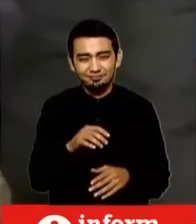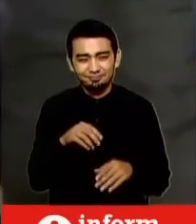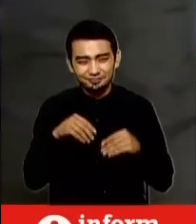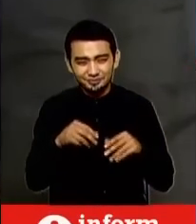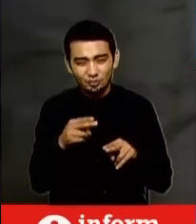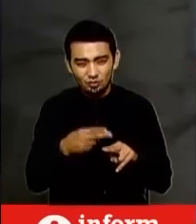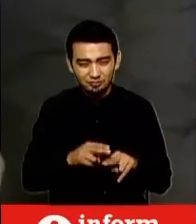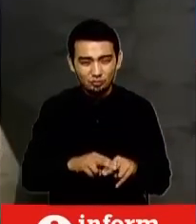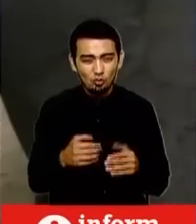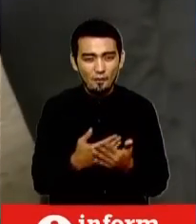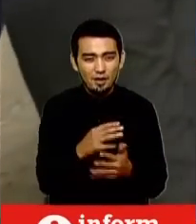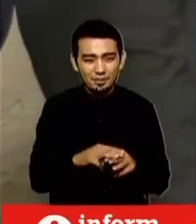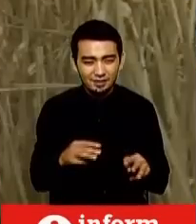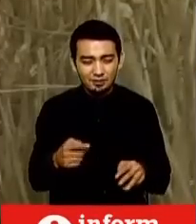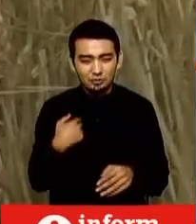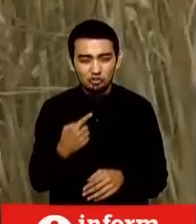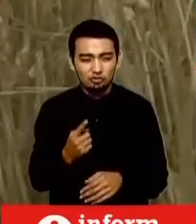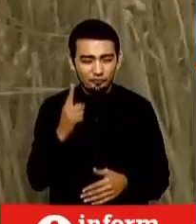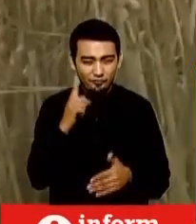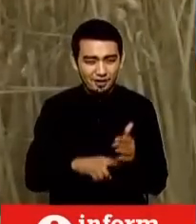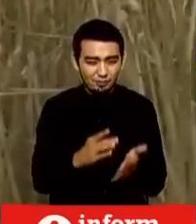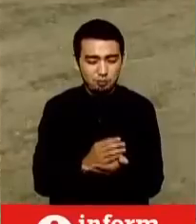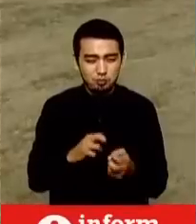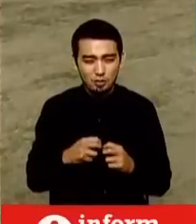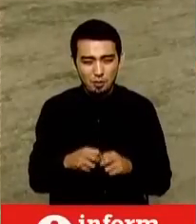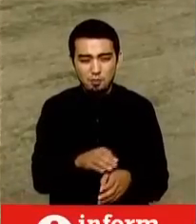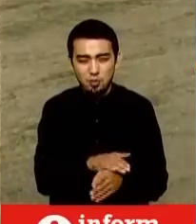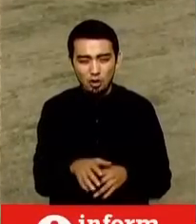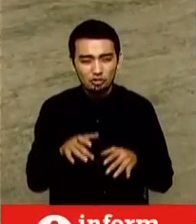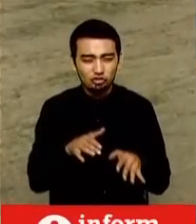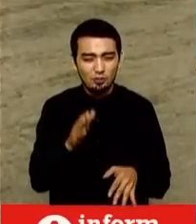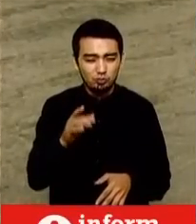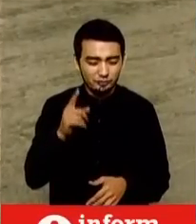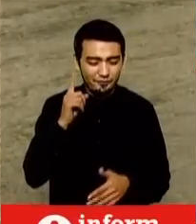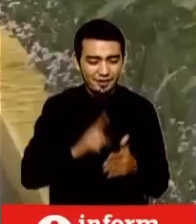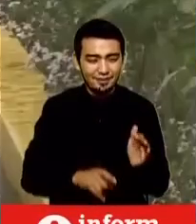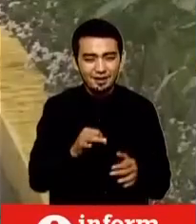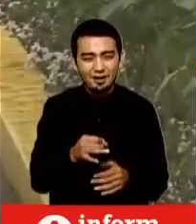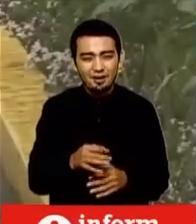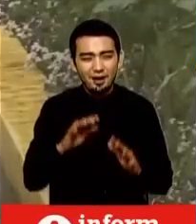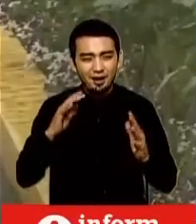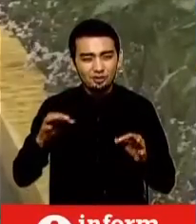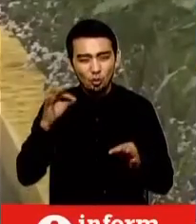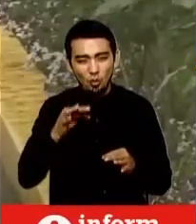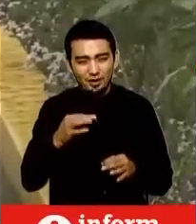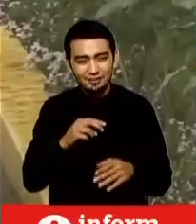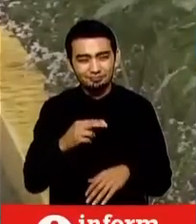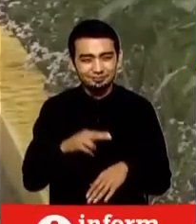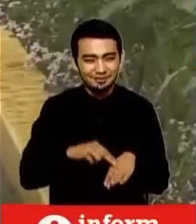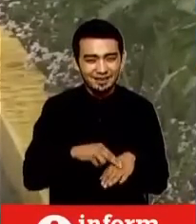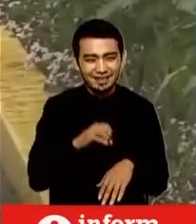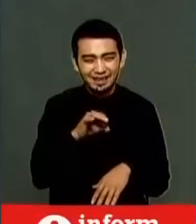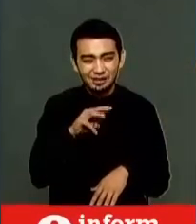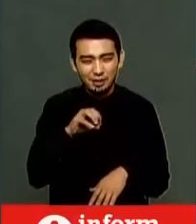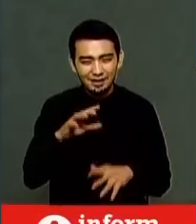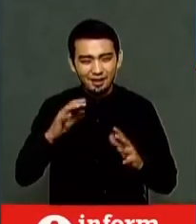үміт күтеді. Мәселемізді түбегейлі шешет деп сенеді. Ал орман шаруашылығы инспекциясы ақбөкендерден зардап шеккен диқандарға